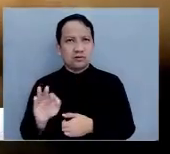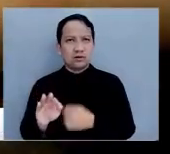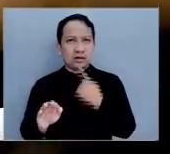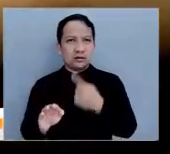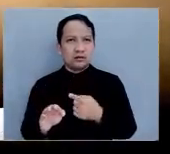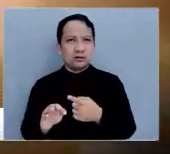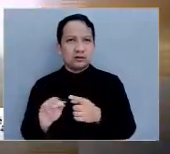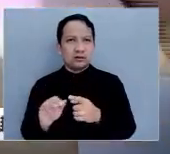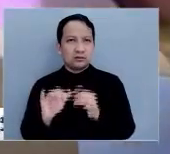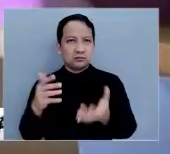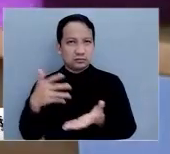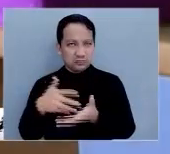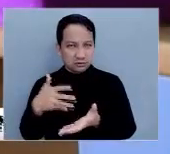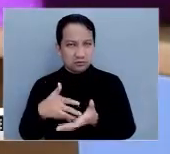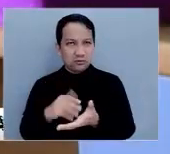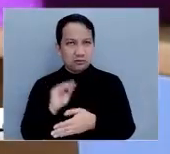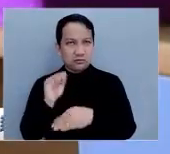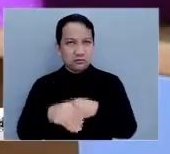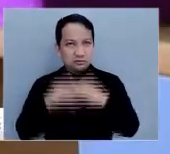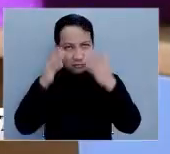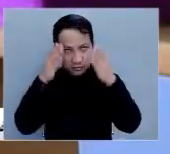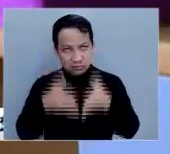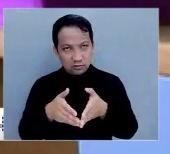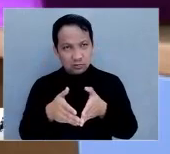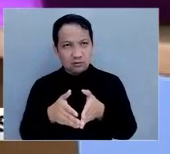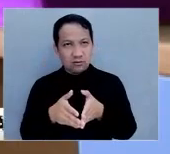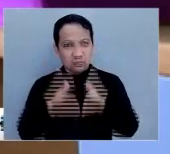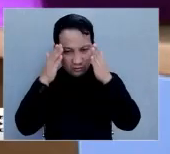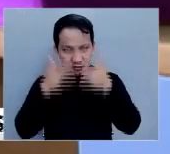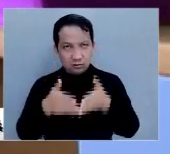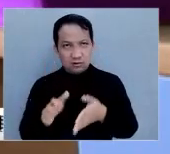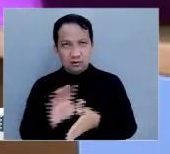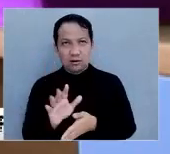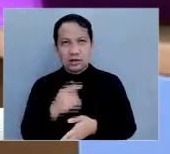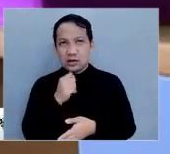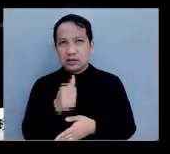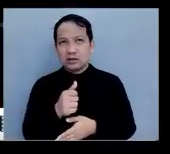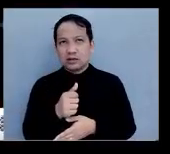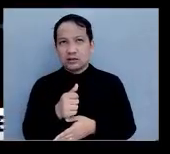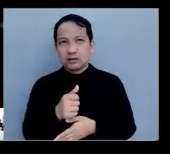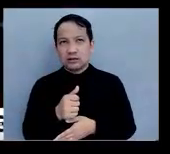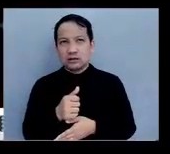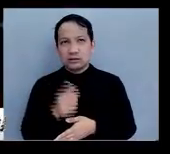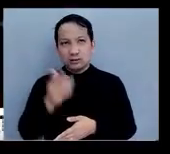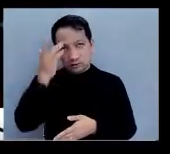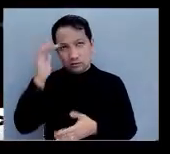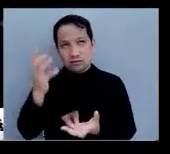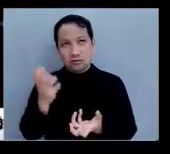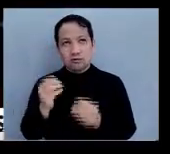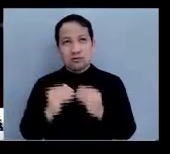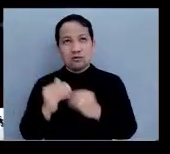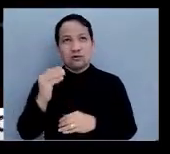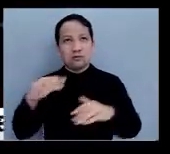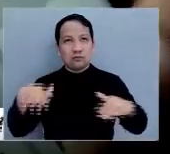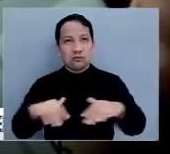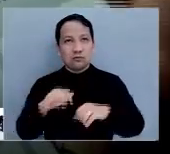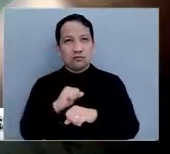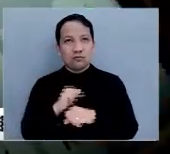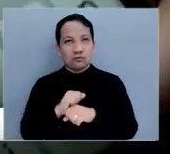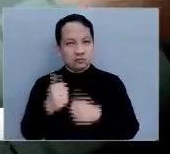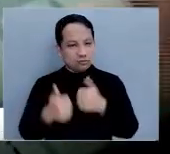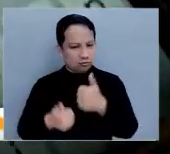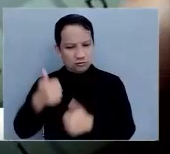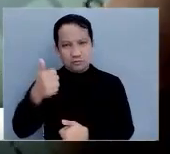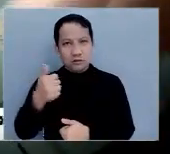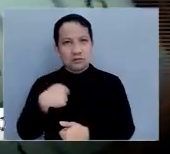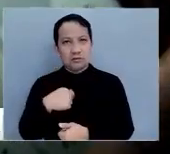sa studies ko. I don't consider myself talaga intelligent eh. So I wanna work hard to pass.